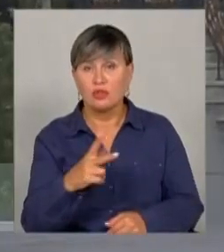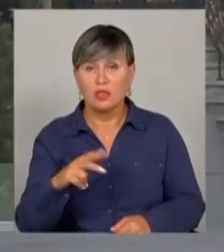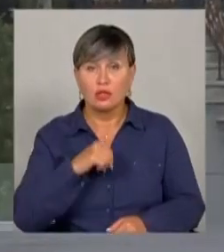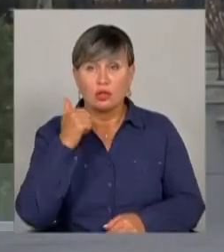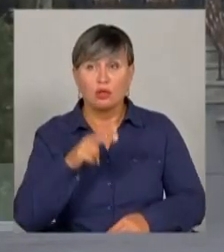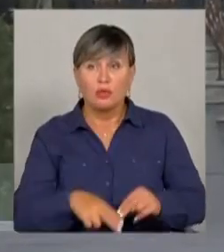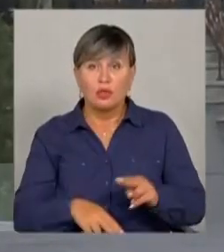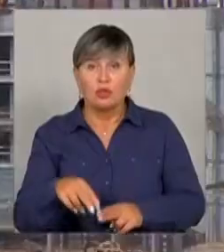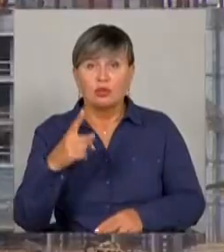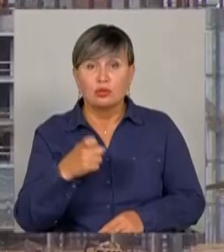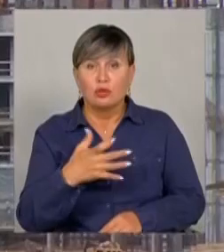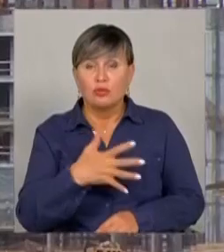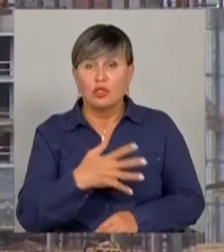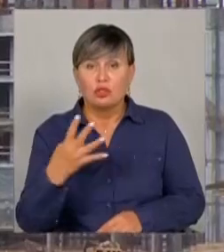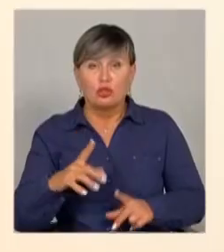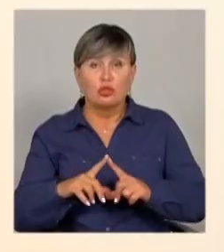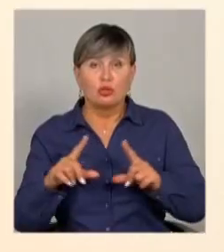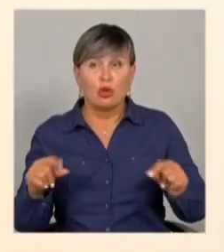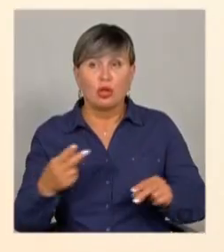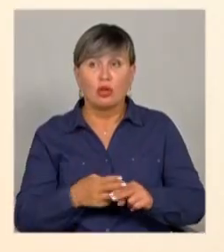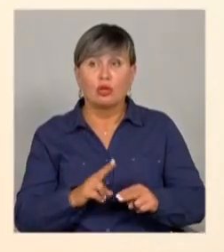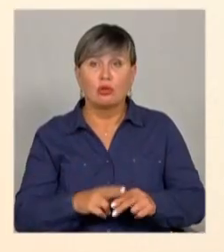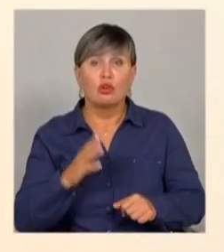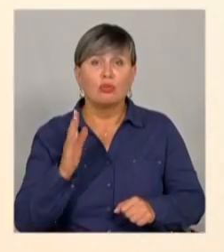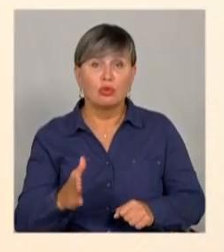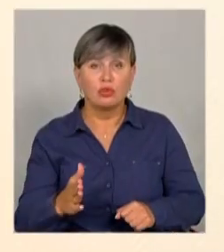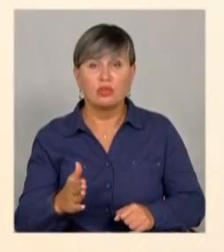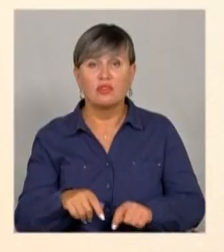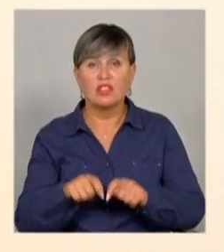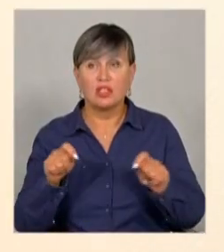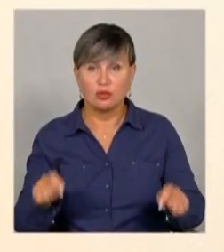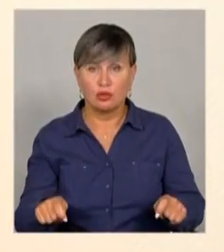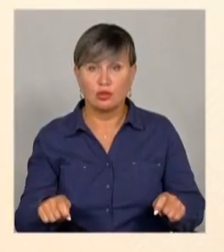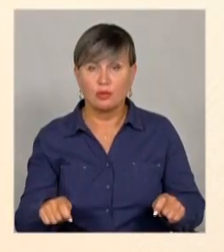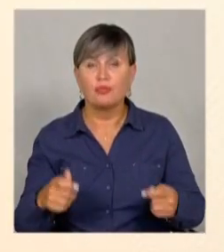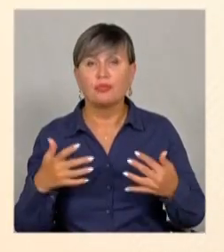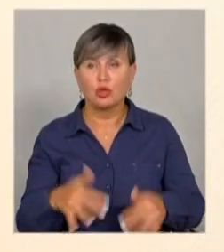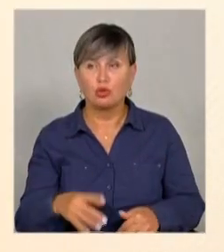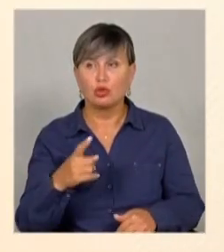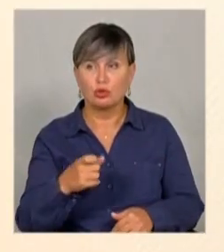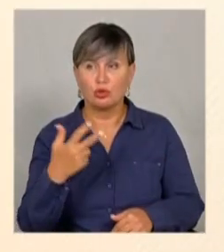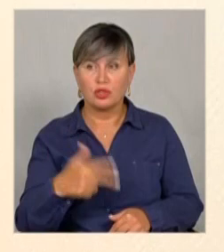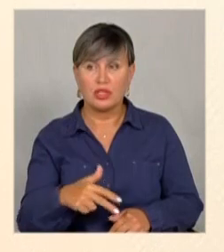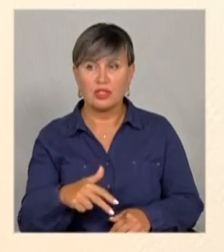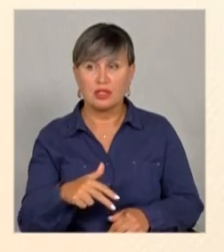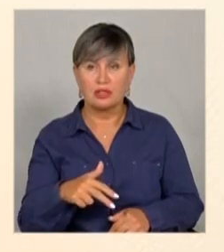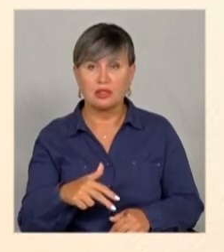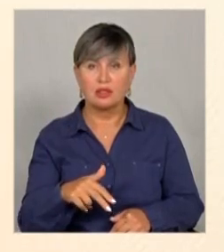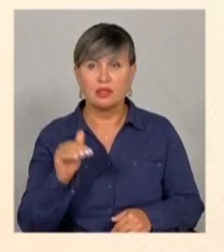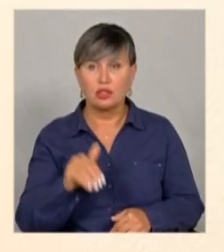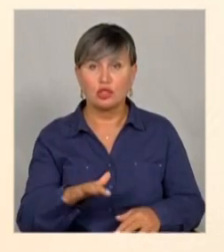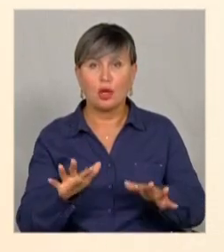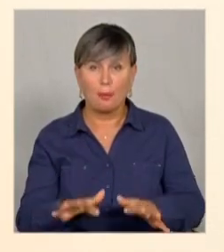построением 154 школ, которые будут сданы в эксплуатацию, уже 130 тысяч